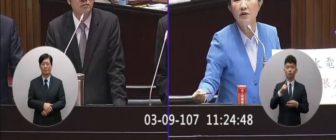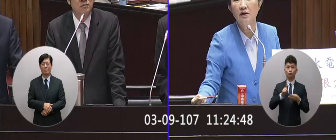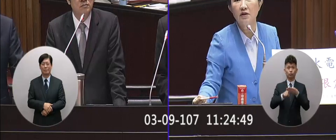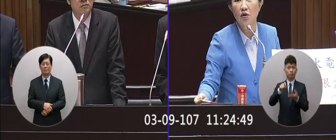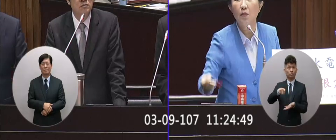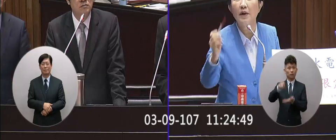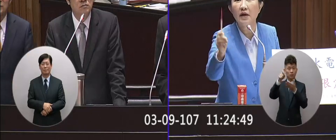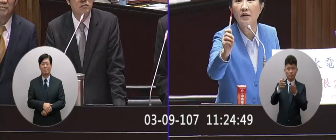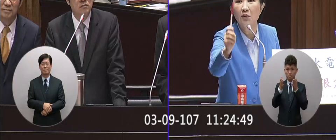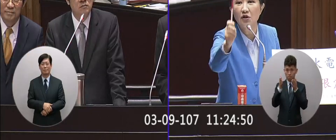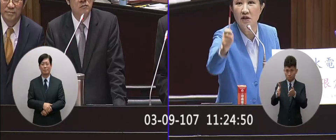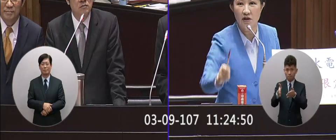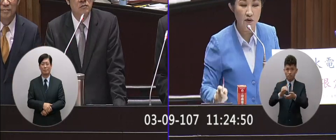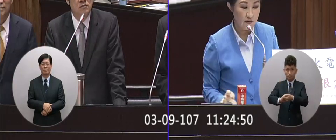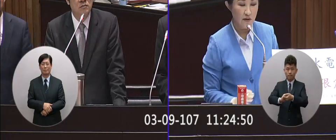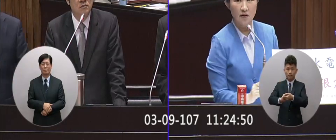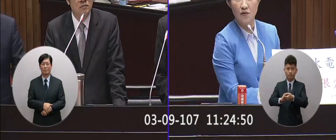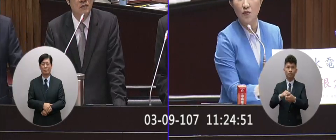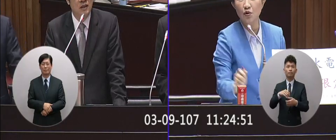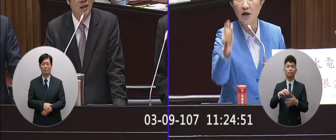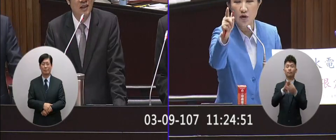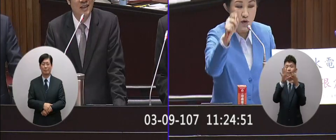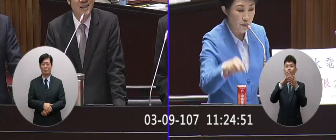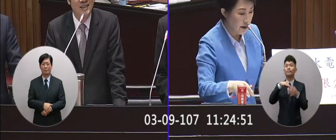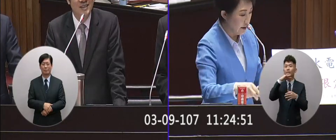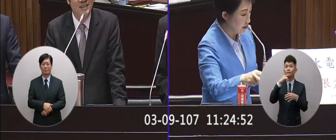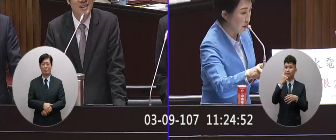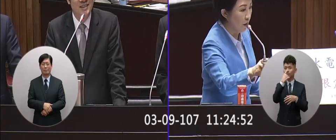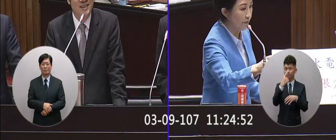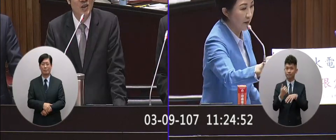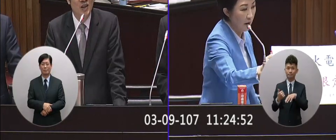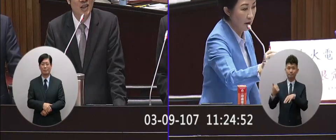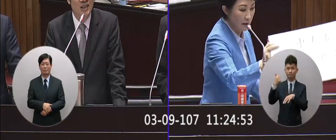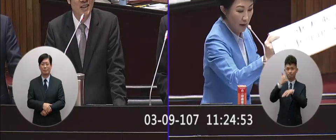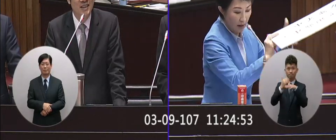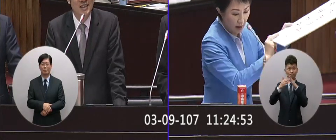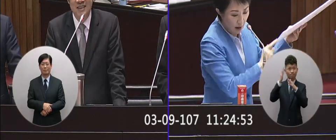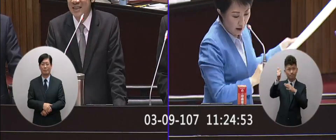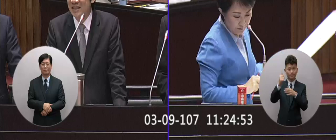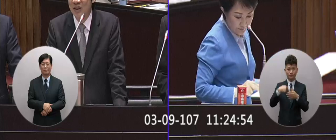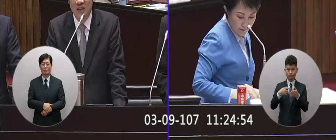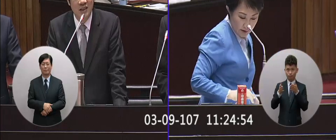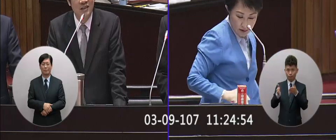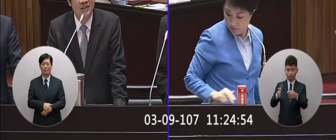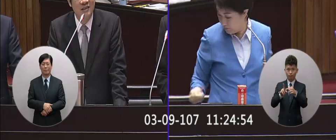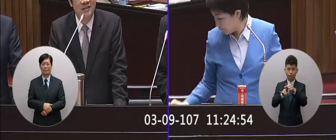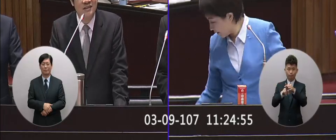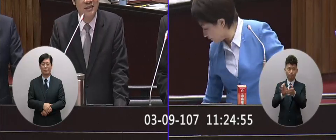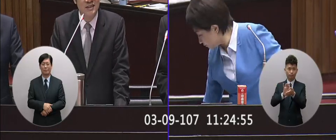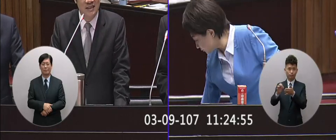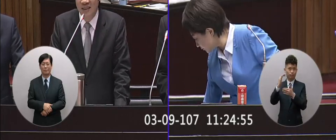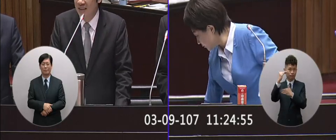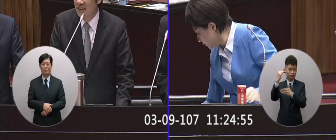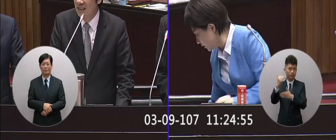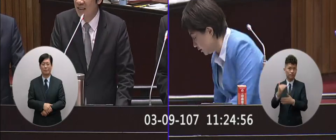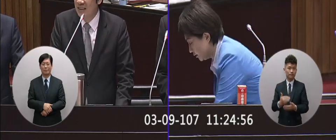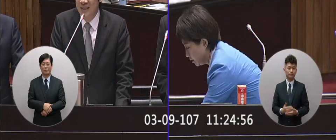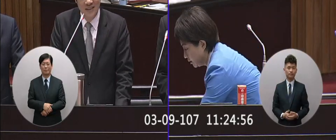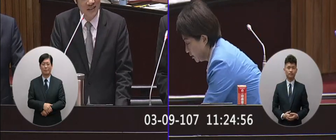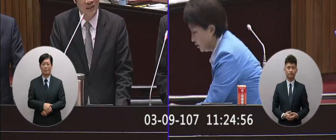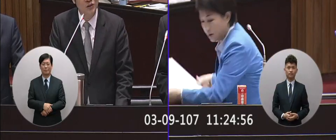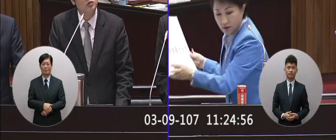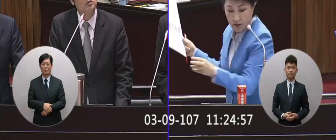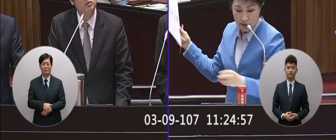张限定使用，不要给你单位做起定，我就给你中部限定使用，哈，好。